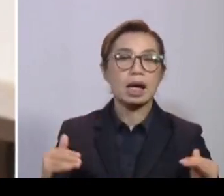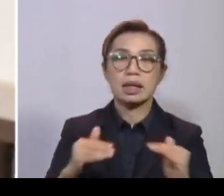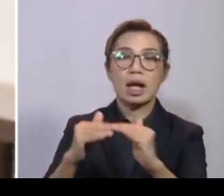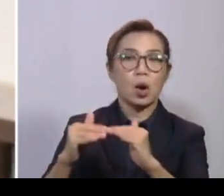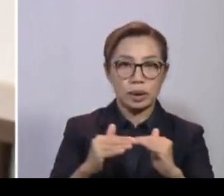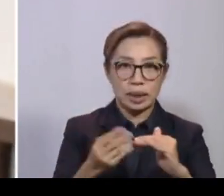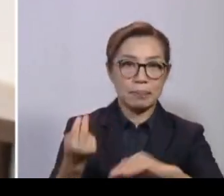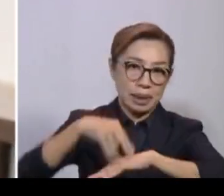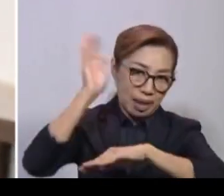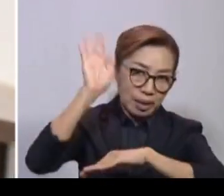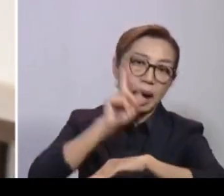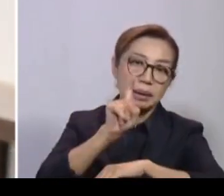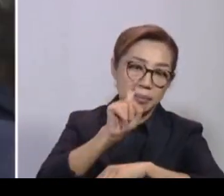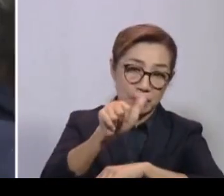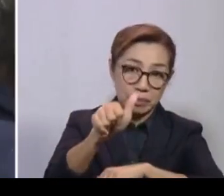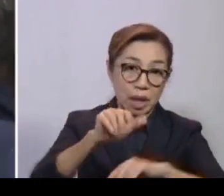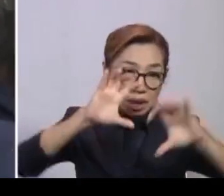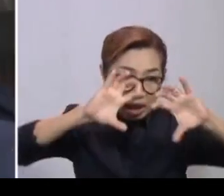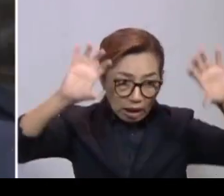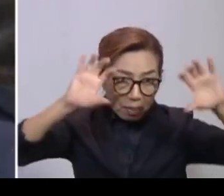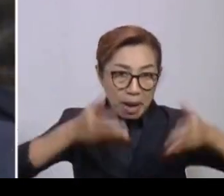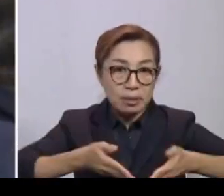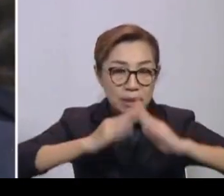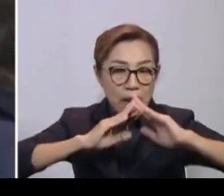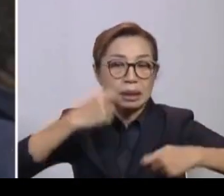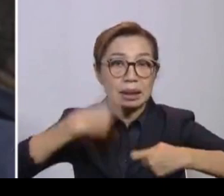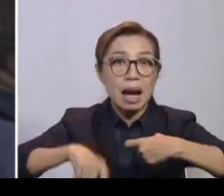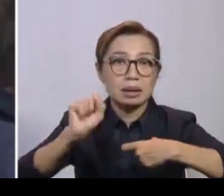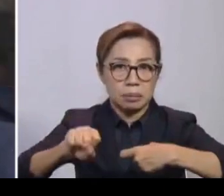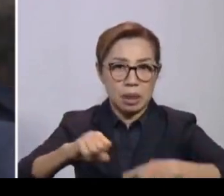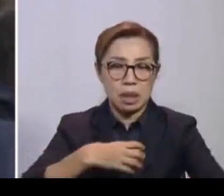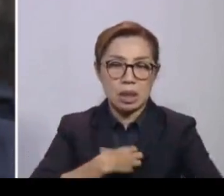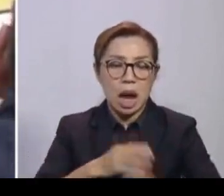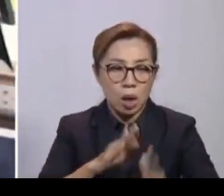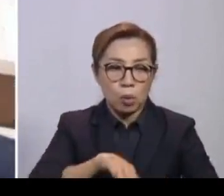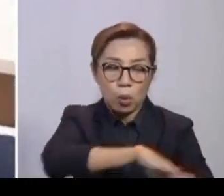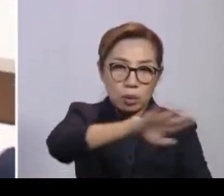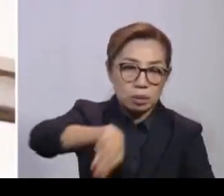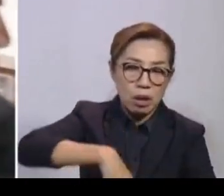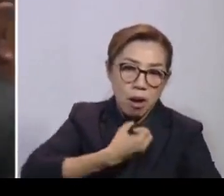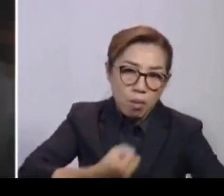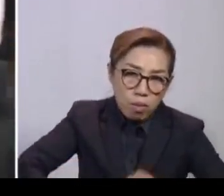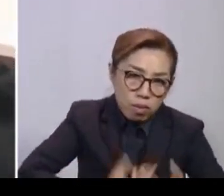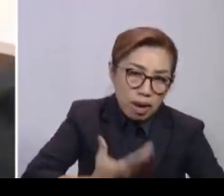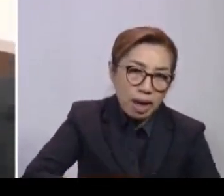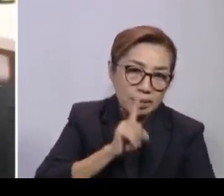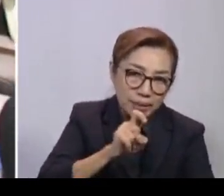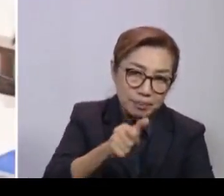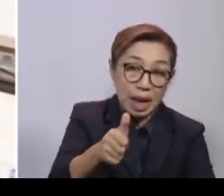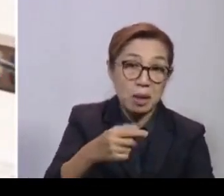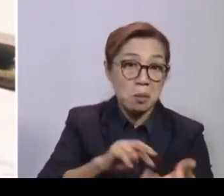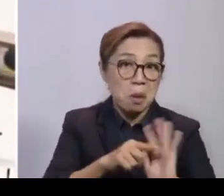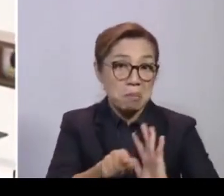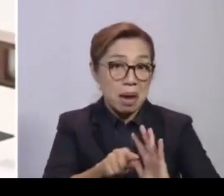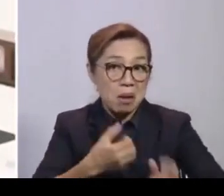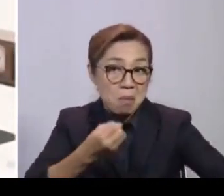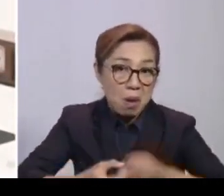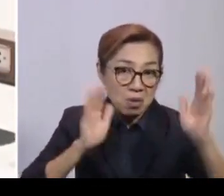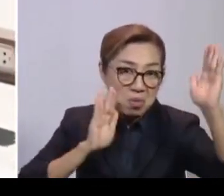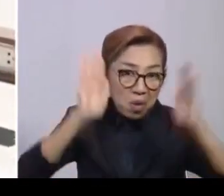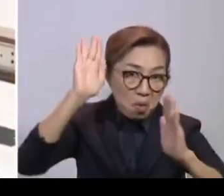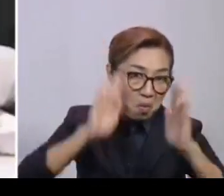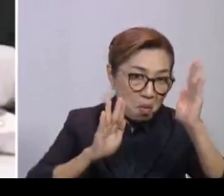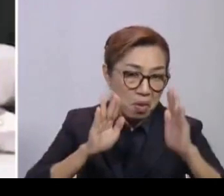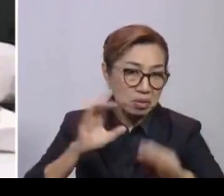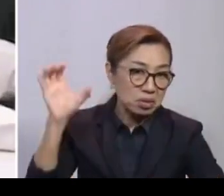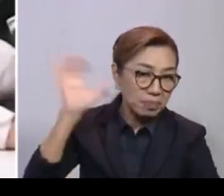ชุดนี้เนี่ยกว่าจะได้มาเนี่ยมันยากลำบากก็อยากให้ทุกฝ่ายได้แสดงความเห็นและครั้งนี้ไม่ใช่การอภิปรายไม่ไว้วางใจค่ะเป็น